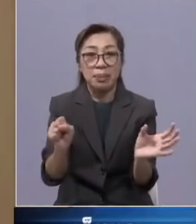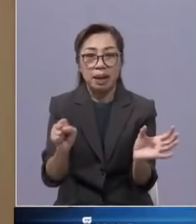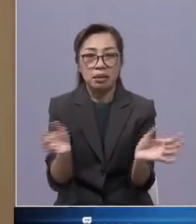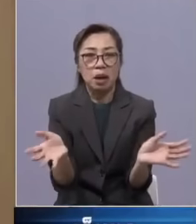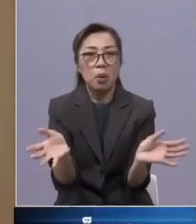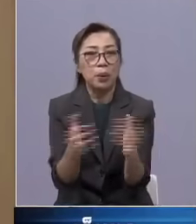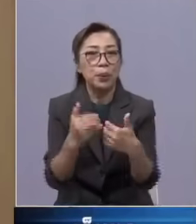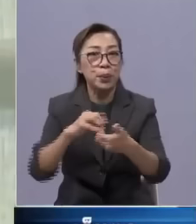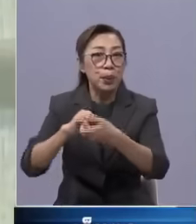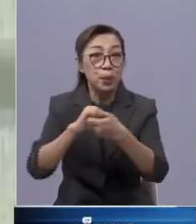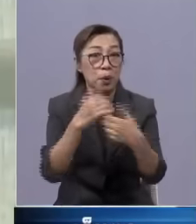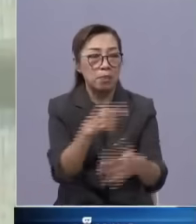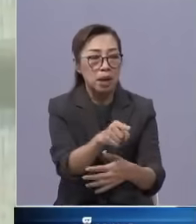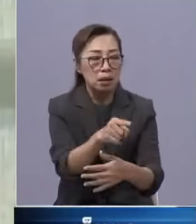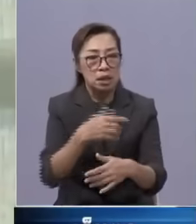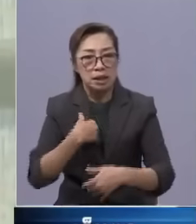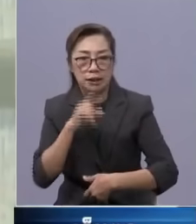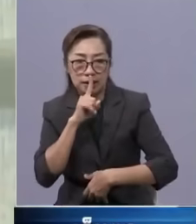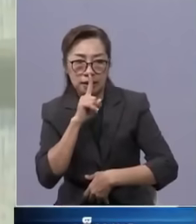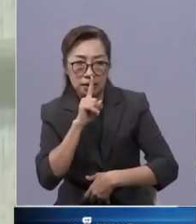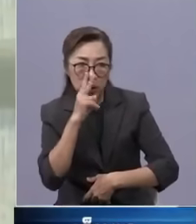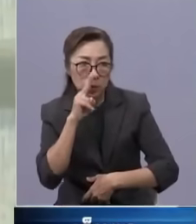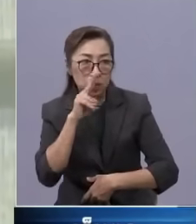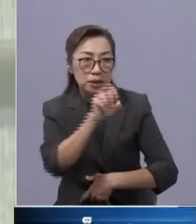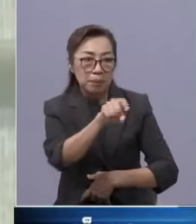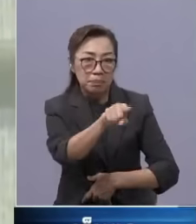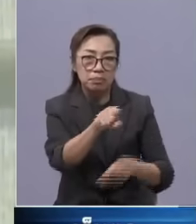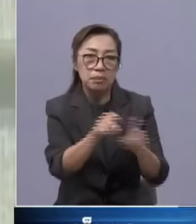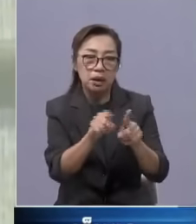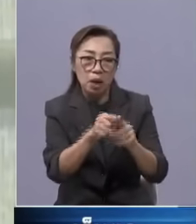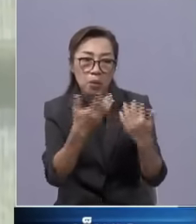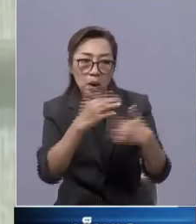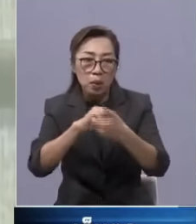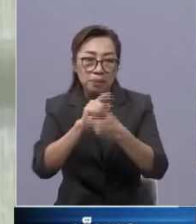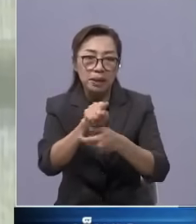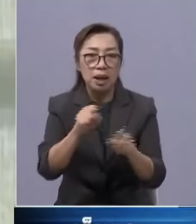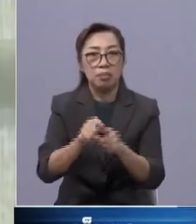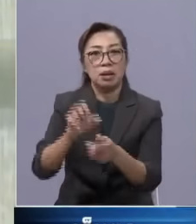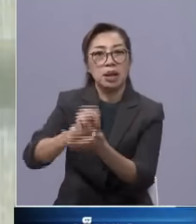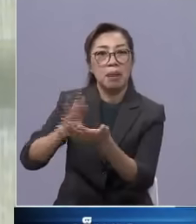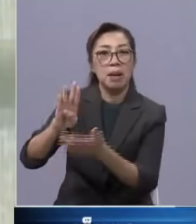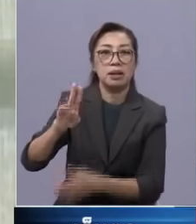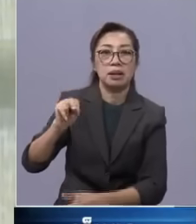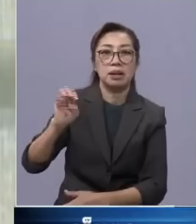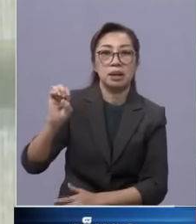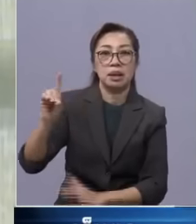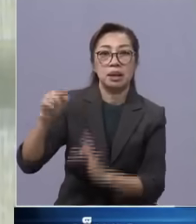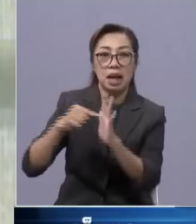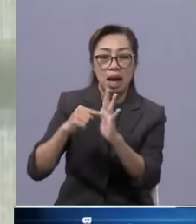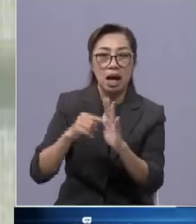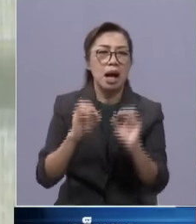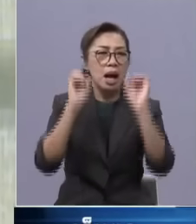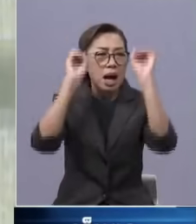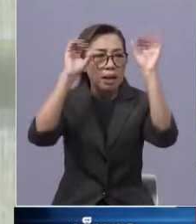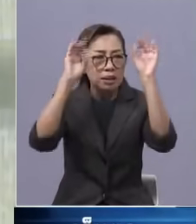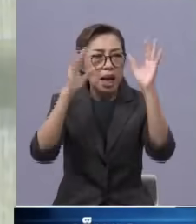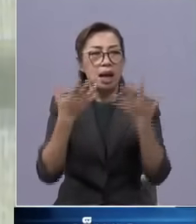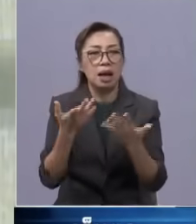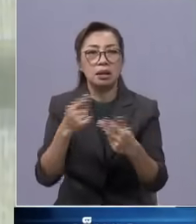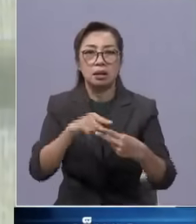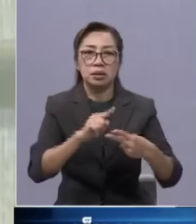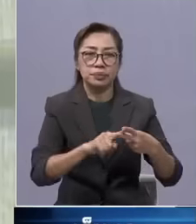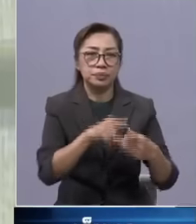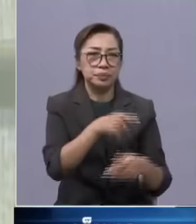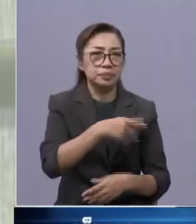ล่าสุดมีนักวิชาการทั้งอาจารย์พี่ชายรัตนดิลกณภูเก็ตจากนี้ได้รวมถึงคุณปิยะนุชปิยบุตร